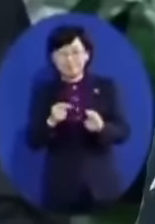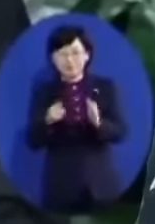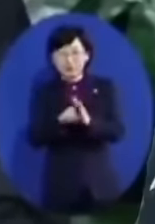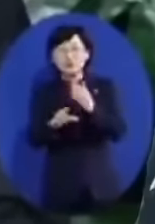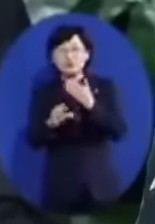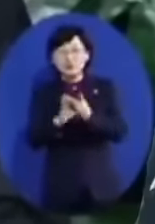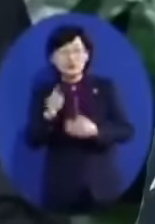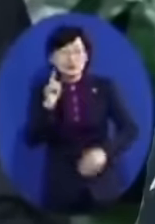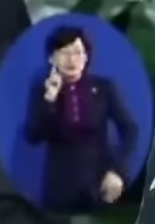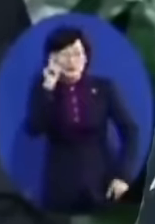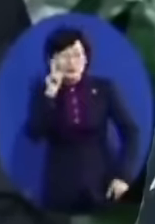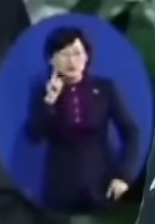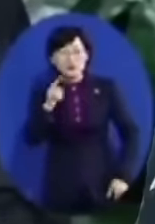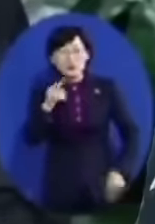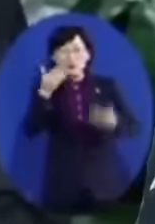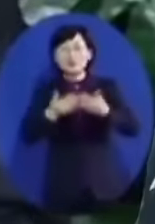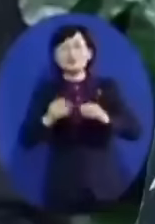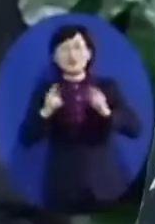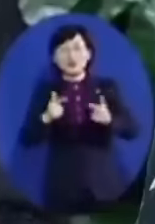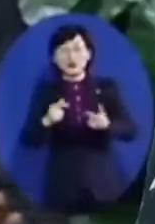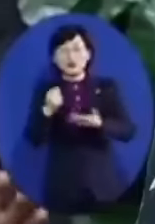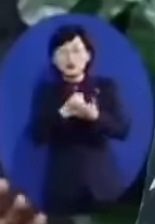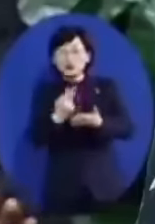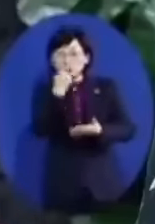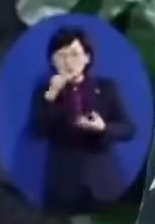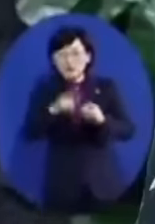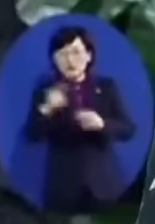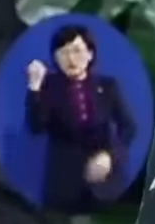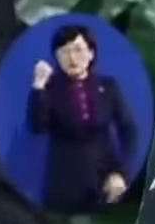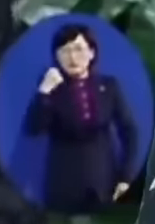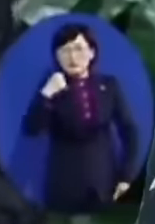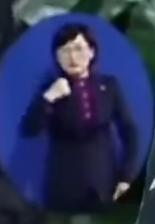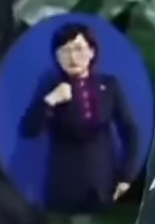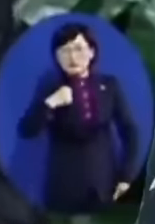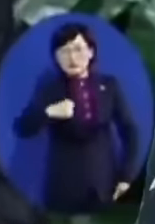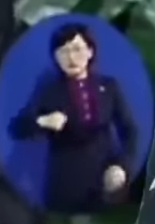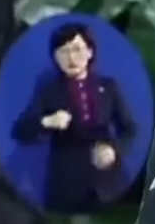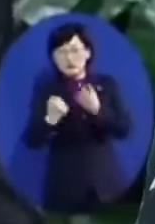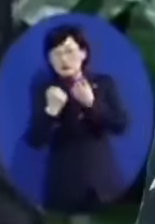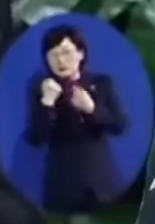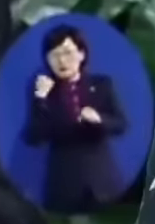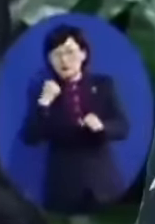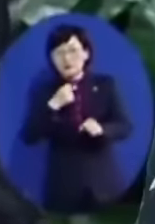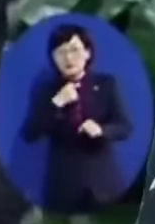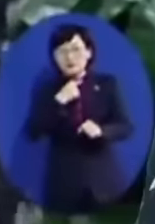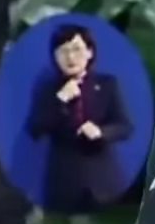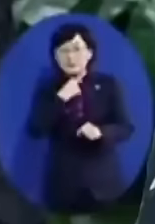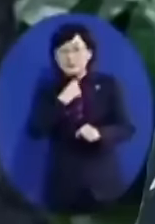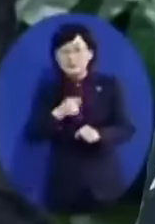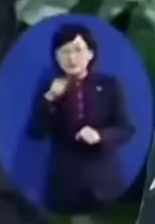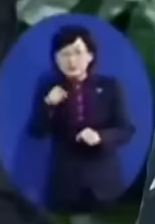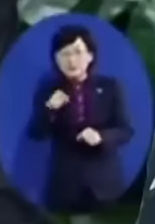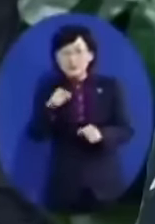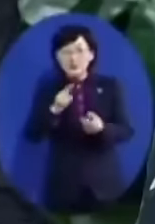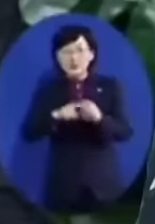스트레스에 걸리지 않습니다. 그 운명에 대한 저항을 하고 그것을 벗어나려고 하고 그것을